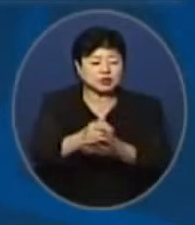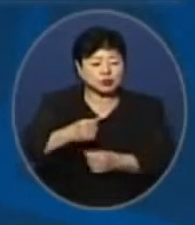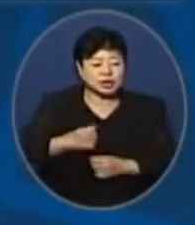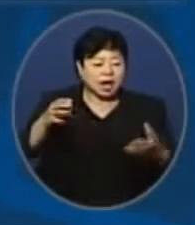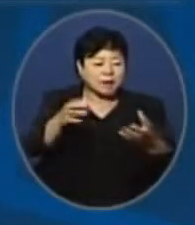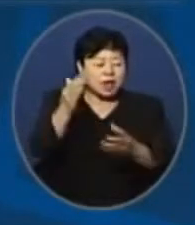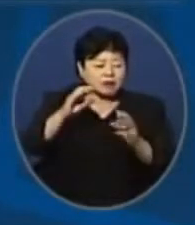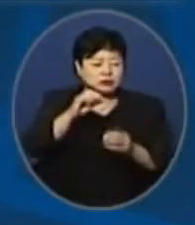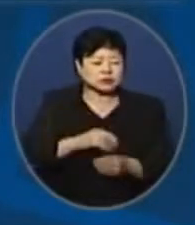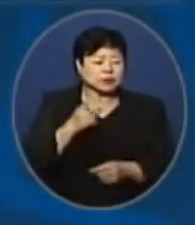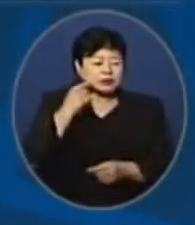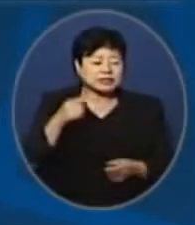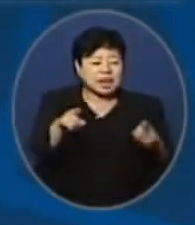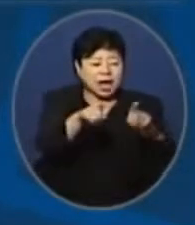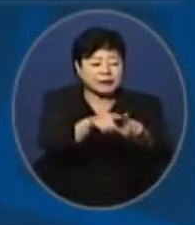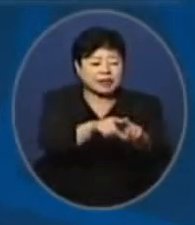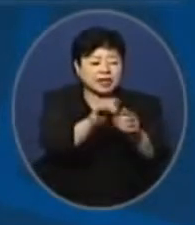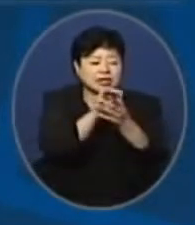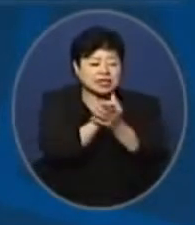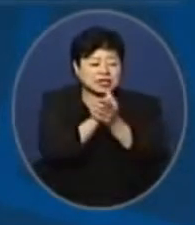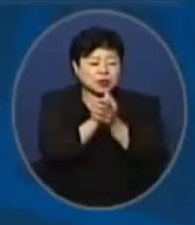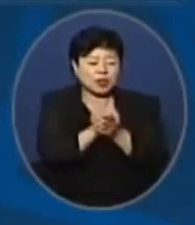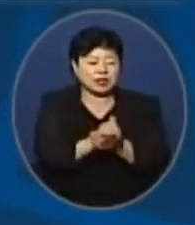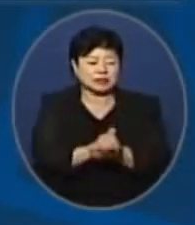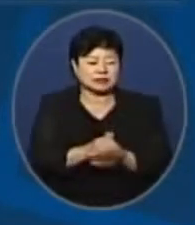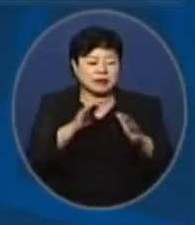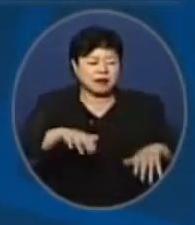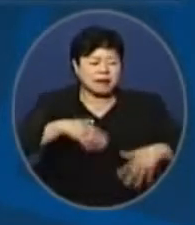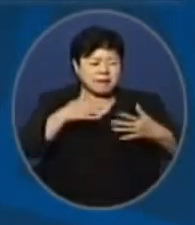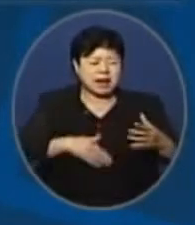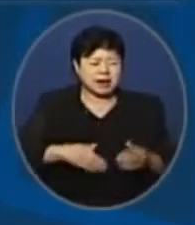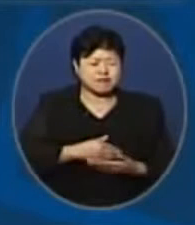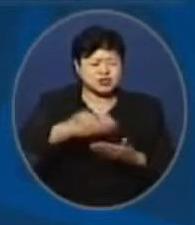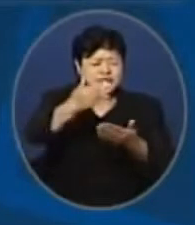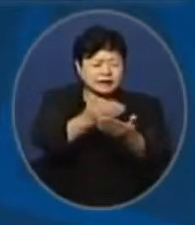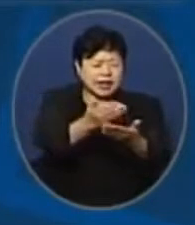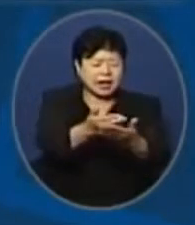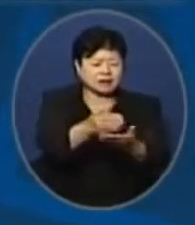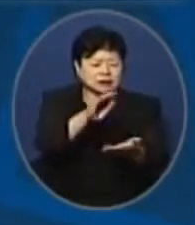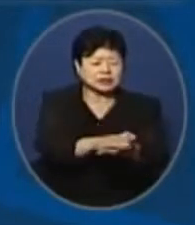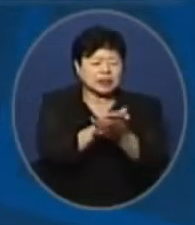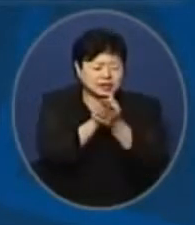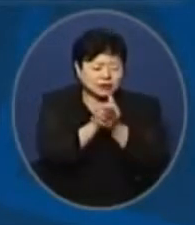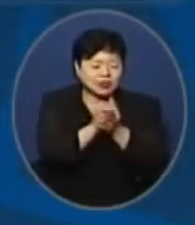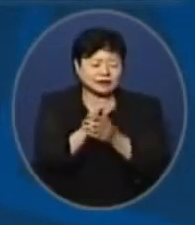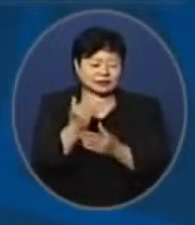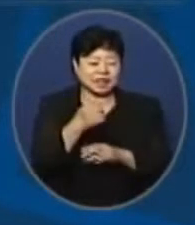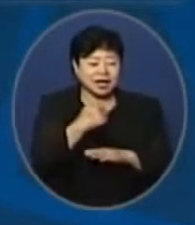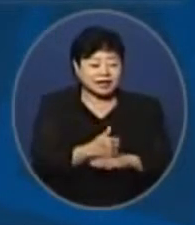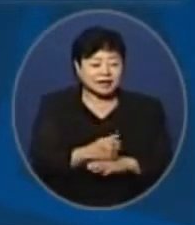모여 한국에서 온 목사님들과 함께 모여 함께 오직 기도로 허리케인을 물리쳐달라고 한마음이 되어 뜨겁게 기도했습니다. 그